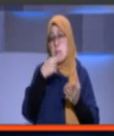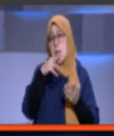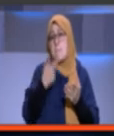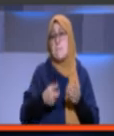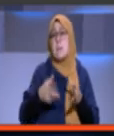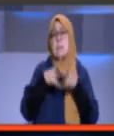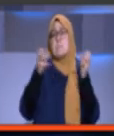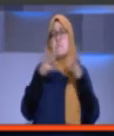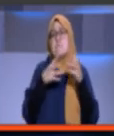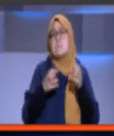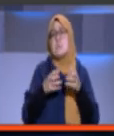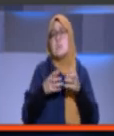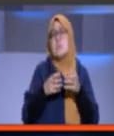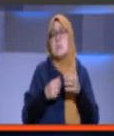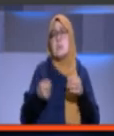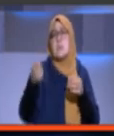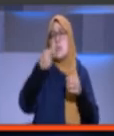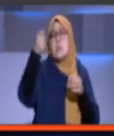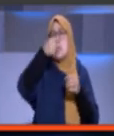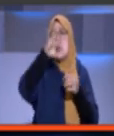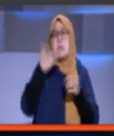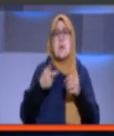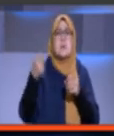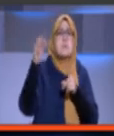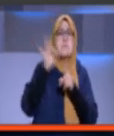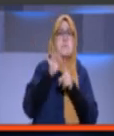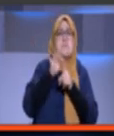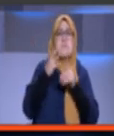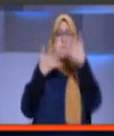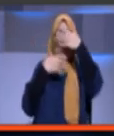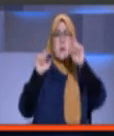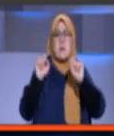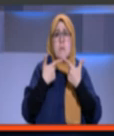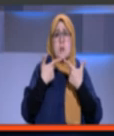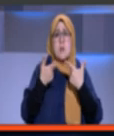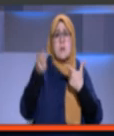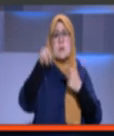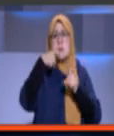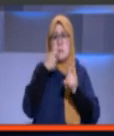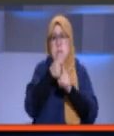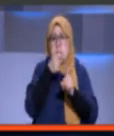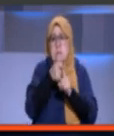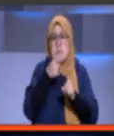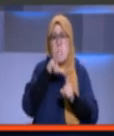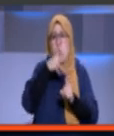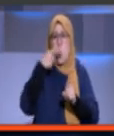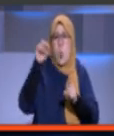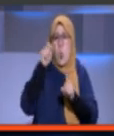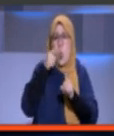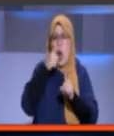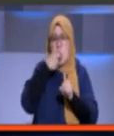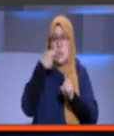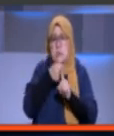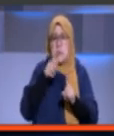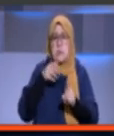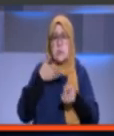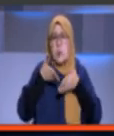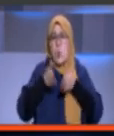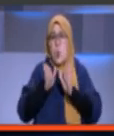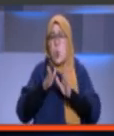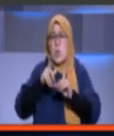التحليل المتعمق لأسباب ودوافع جماعة الإخوان الإرهابية وأذرعها التابعة في توجيه يمكن